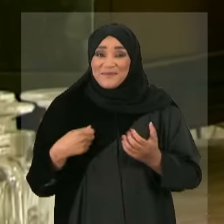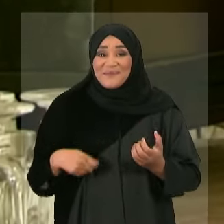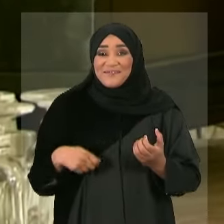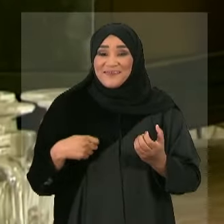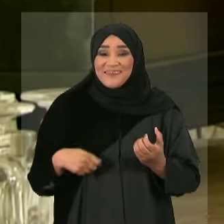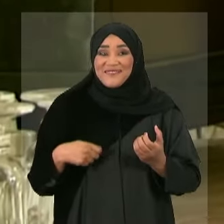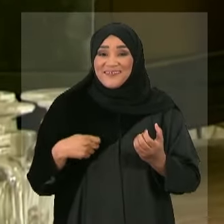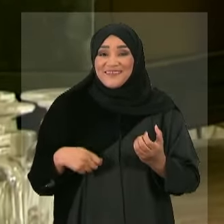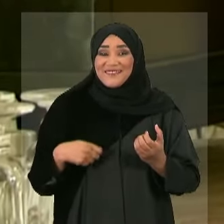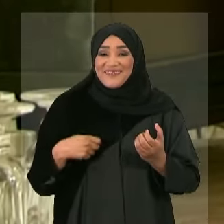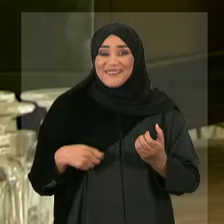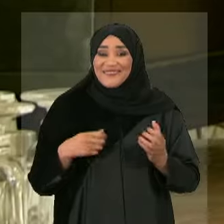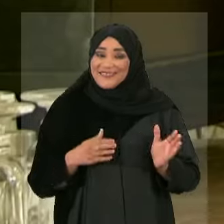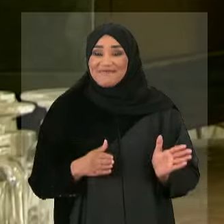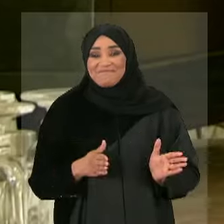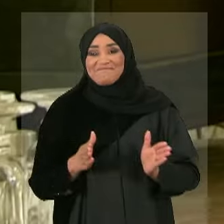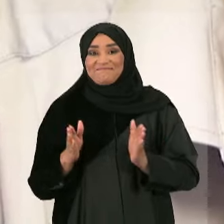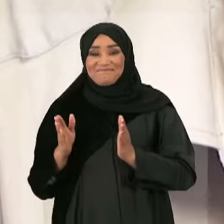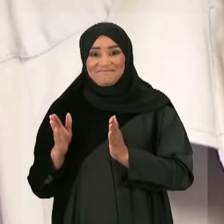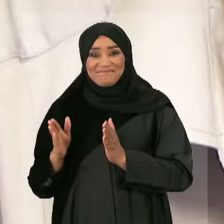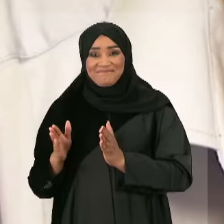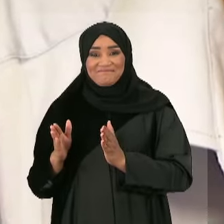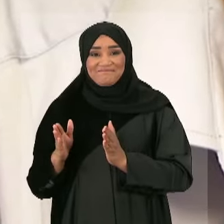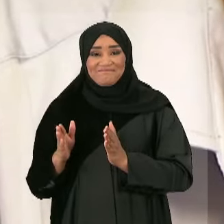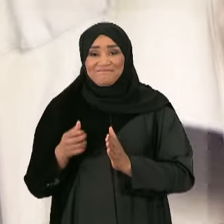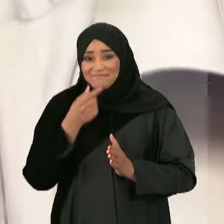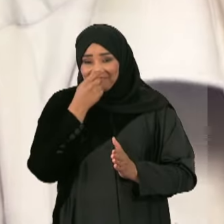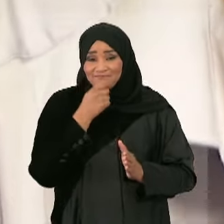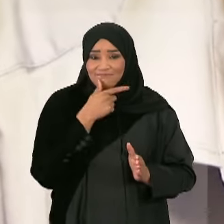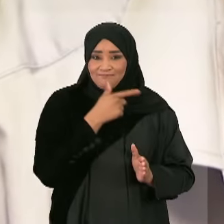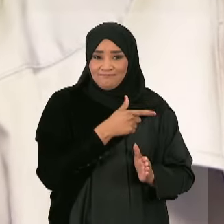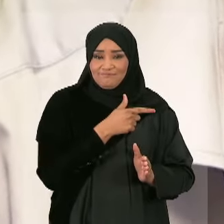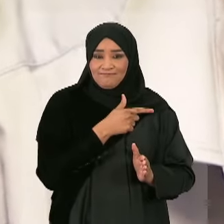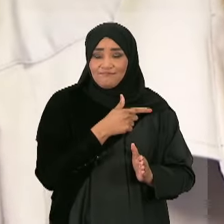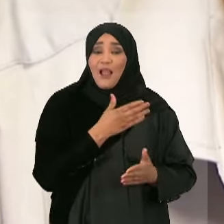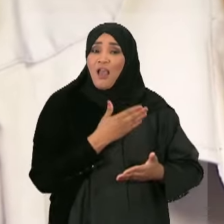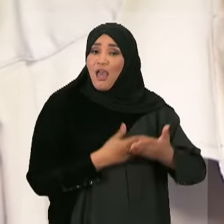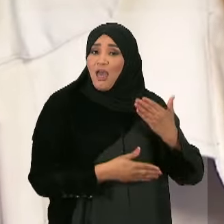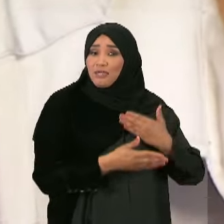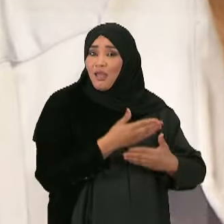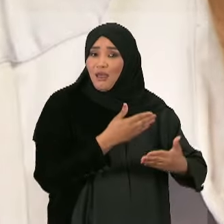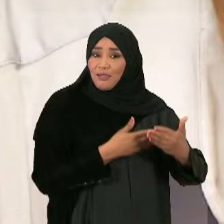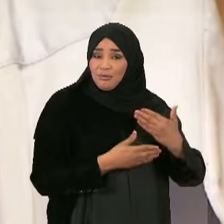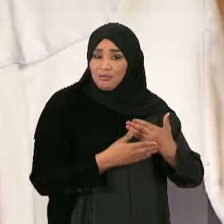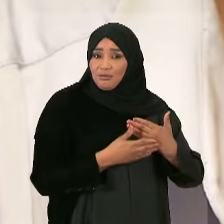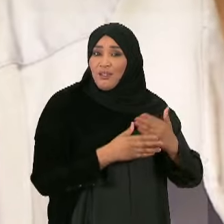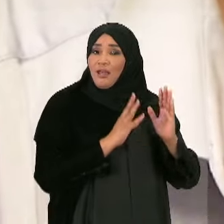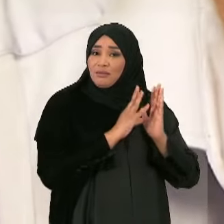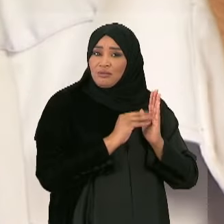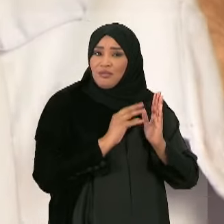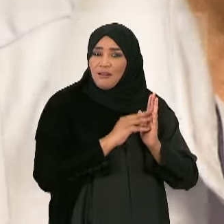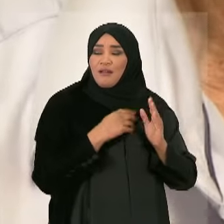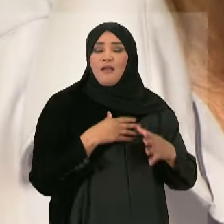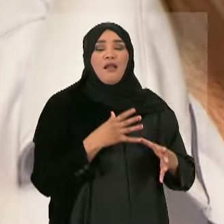رايحين ع حلب. قسم كبير من عاداتنا وتقاليدنا الأصيلة ما زال شعبنا متمسك فيها